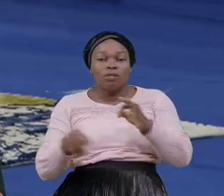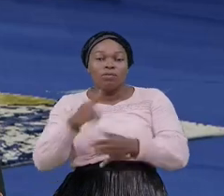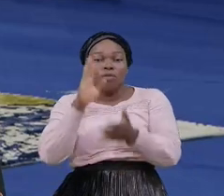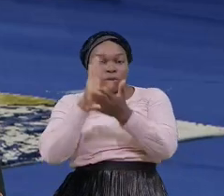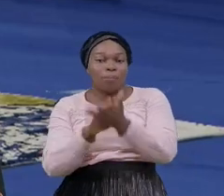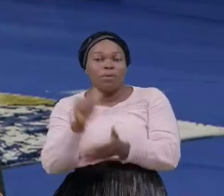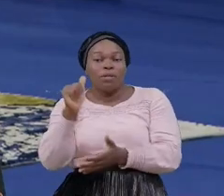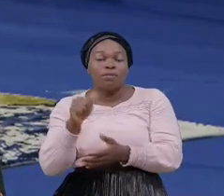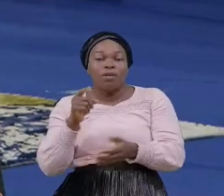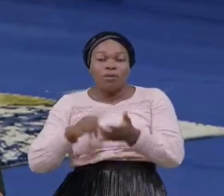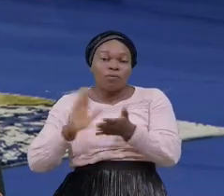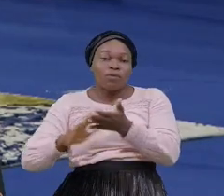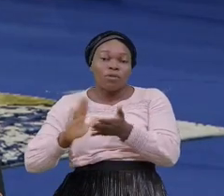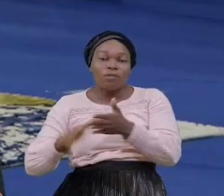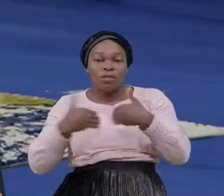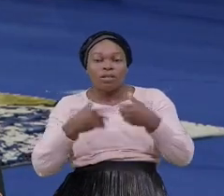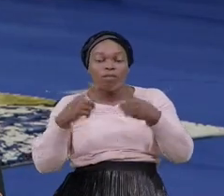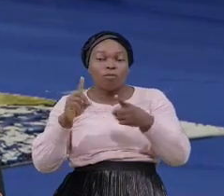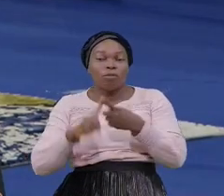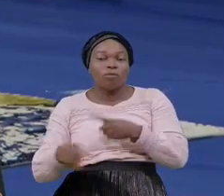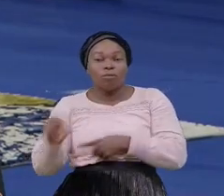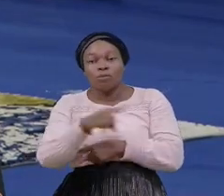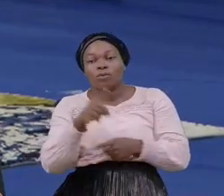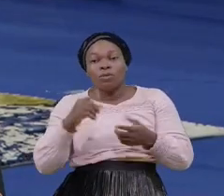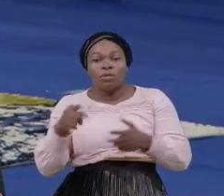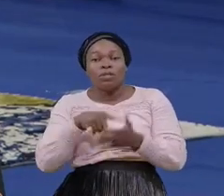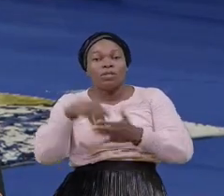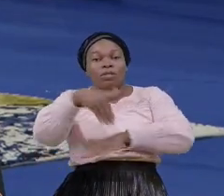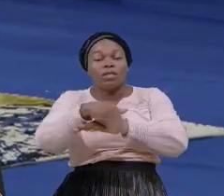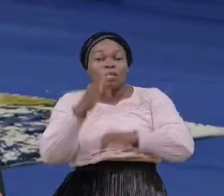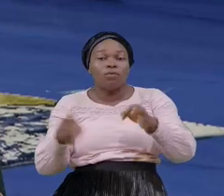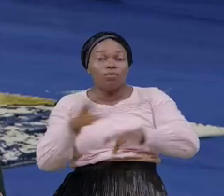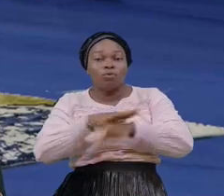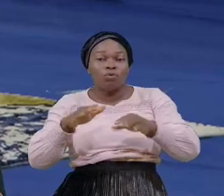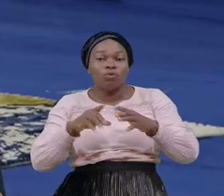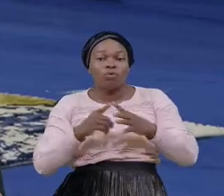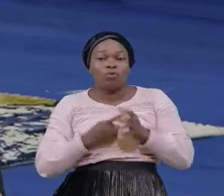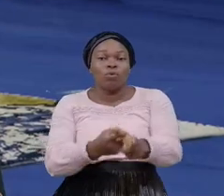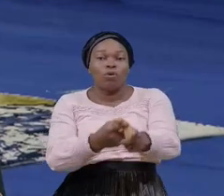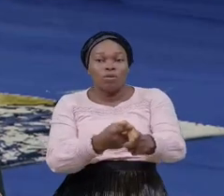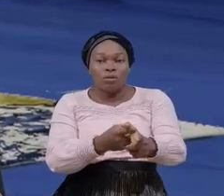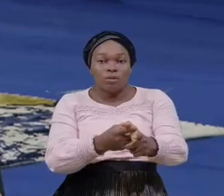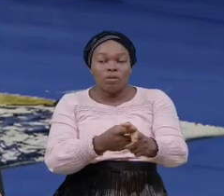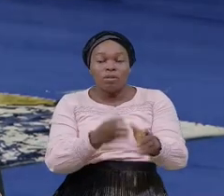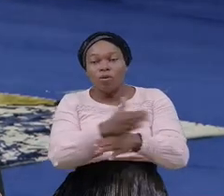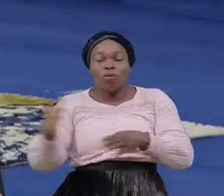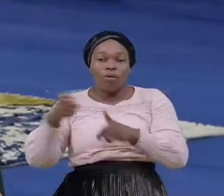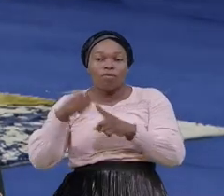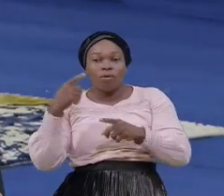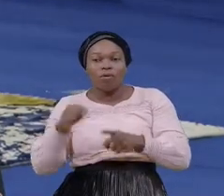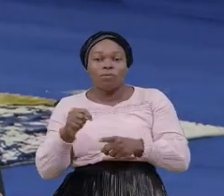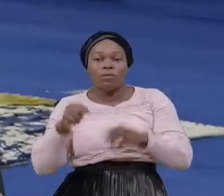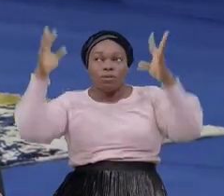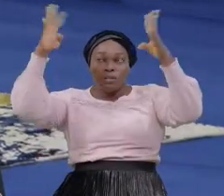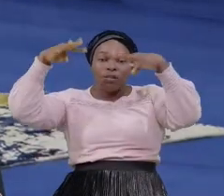accordé. Si vous ne fuyez pas de la pluie, de guérison, de pardon,